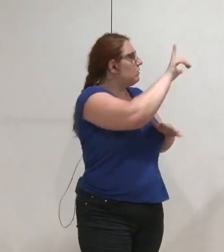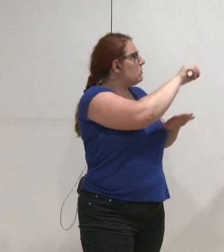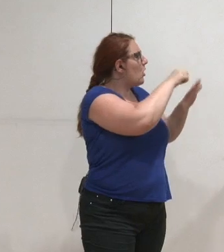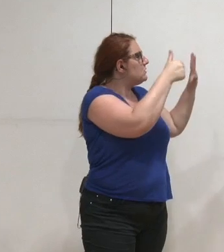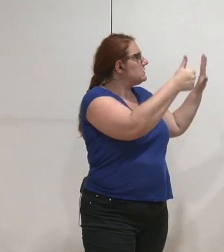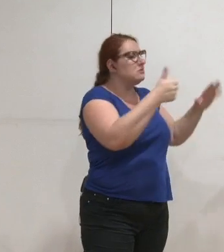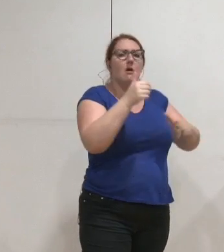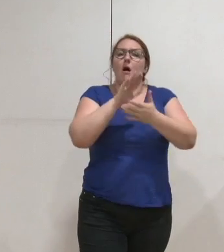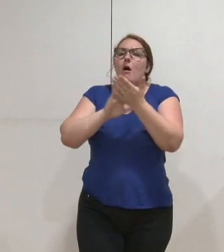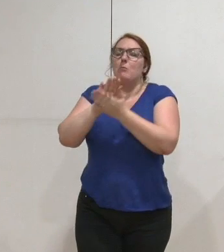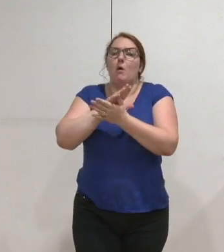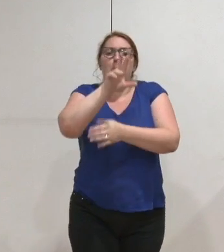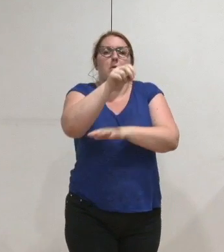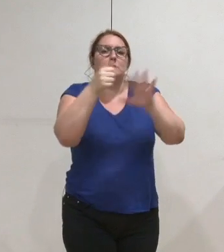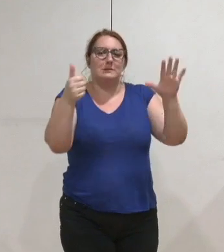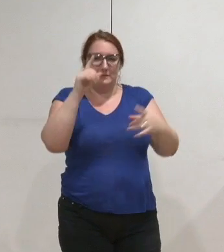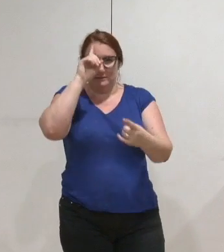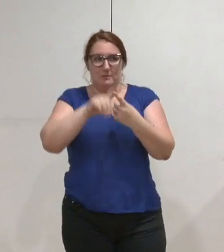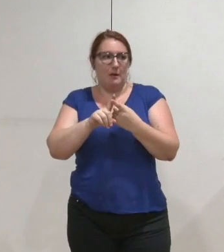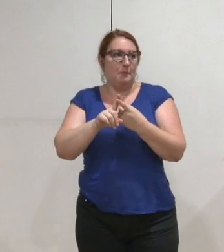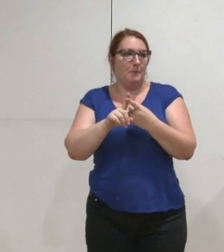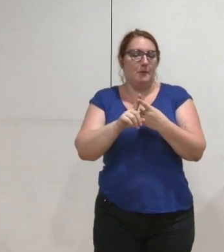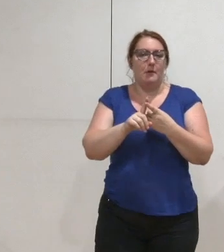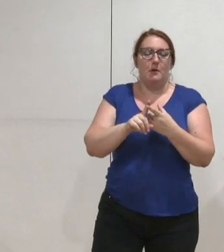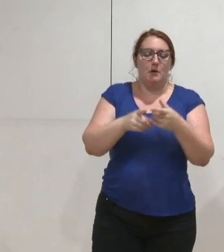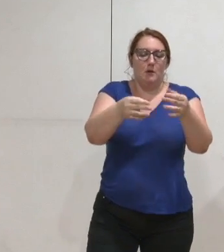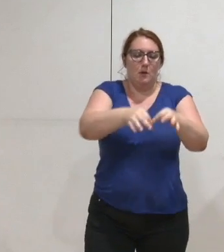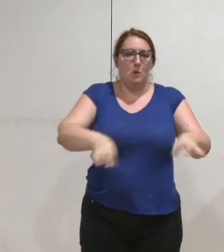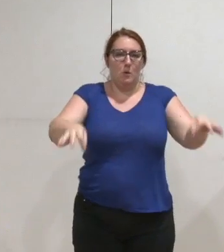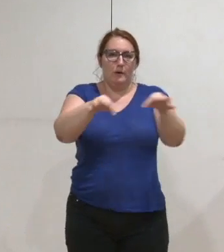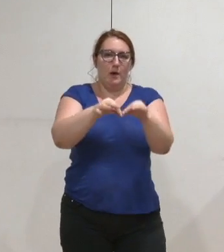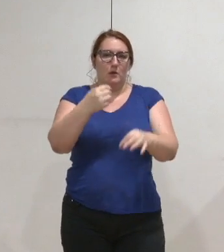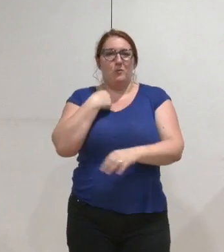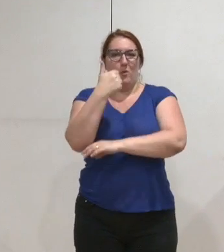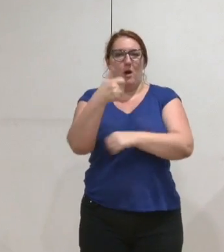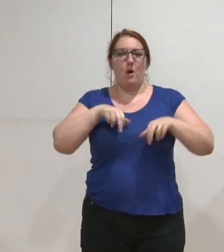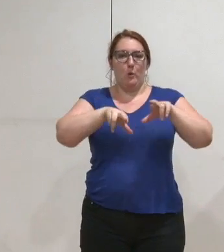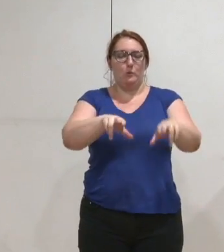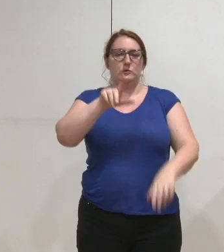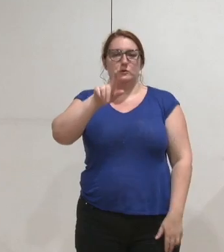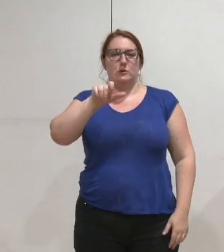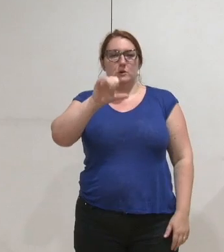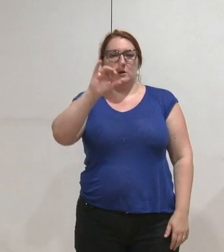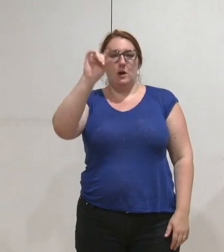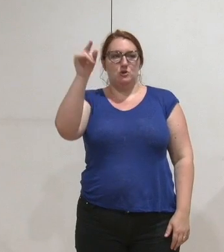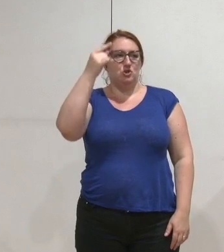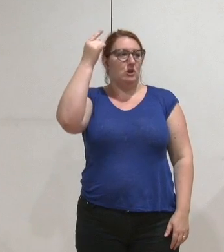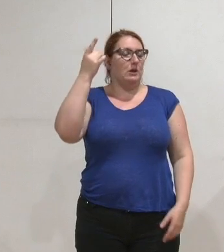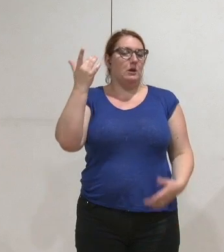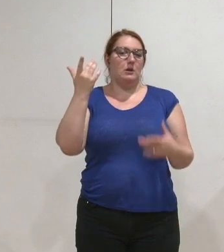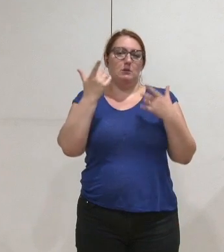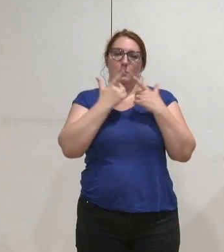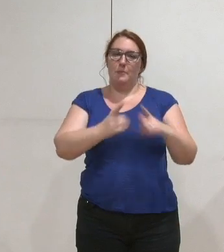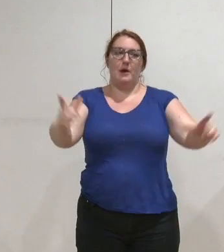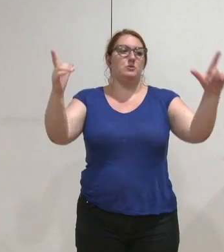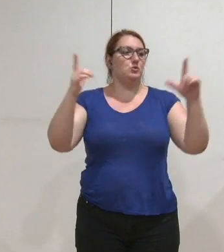pardon pour la libération donc du local du 1 rue Auguste gacher je la mets au voix